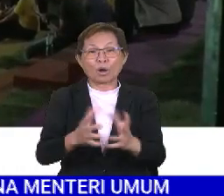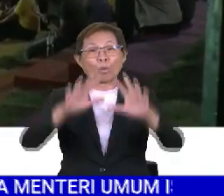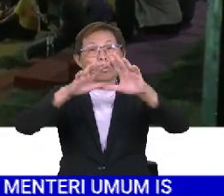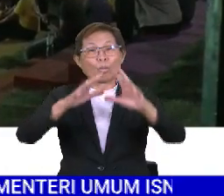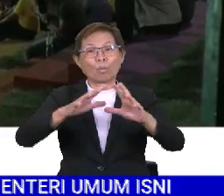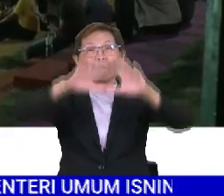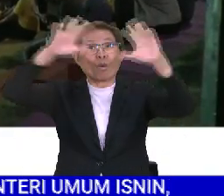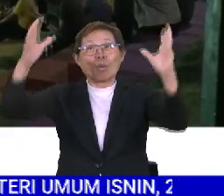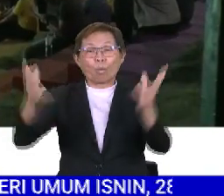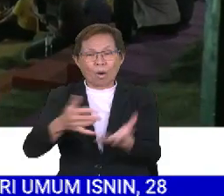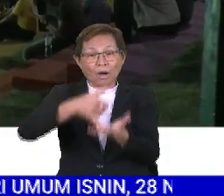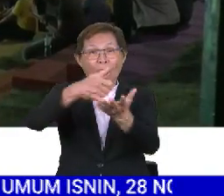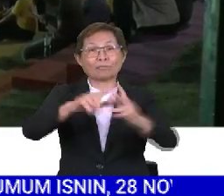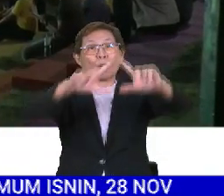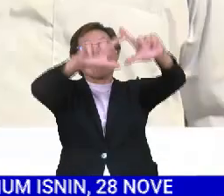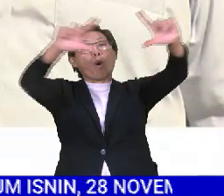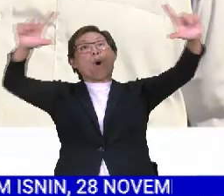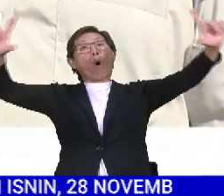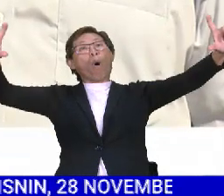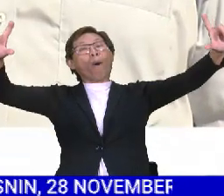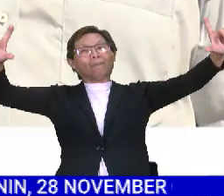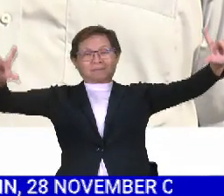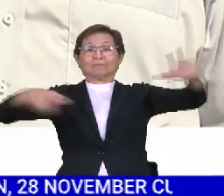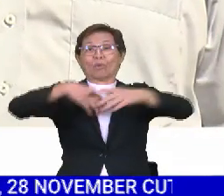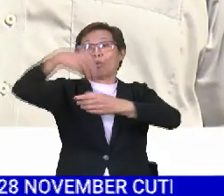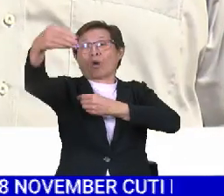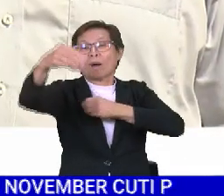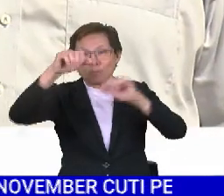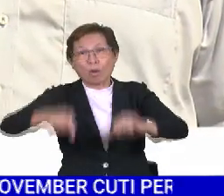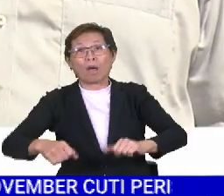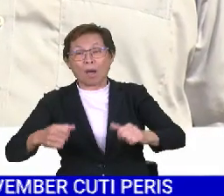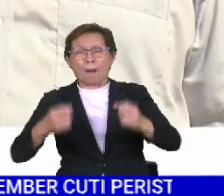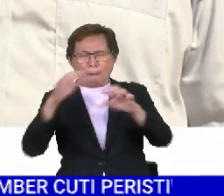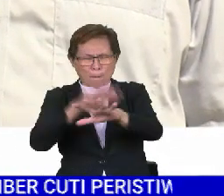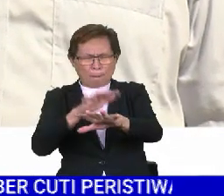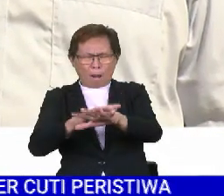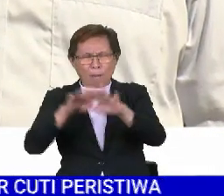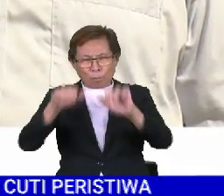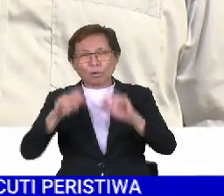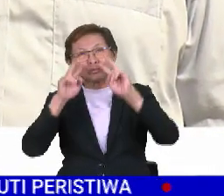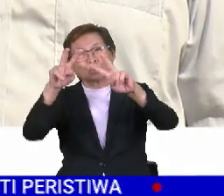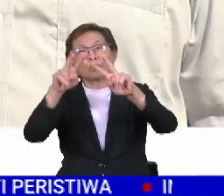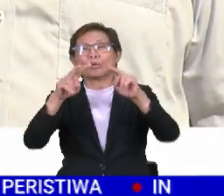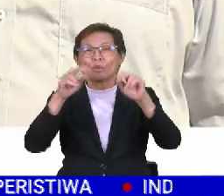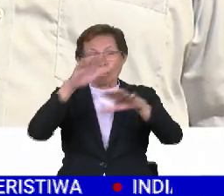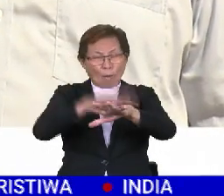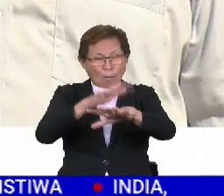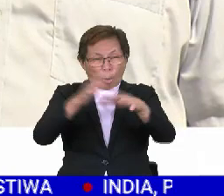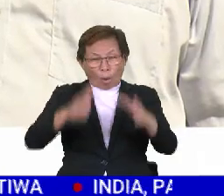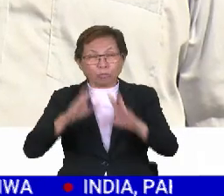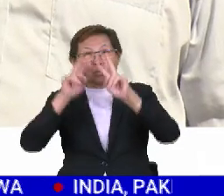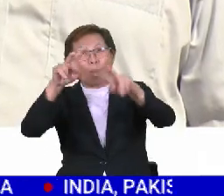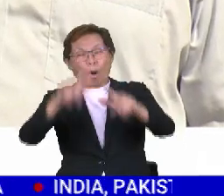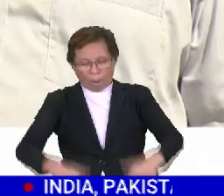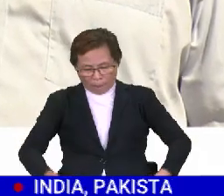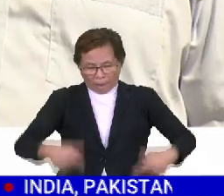kita mempunyai big screen di luar sana dapat menampung ramai orang untuk melihat ataupun menonton secara